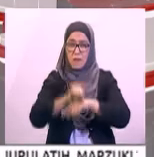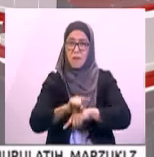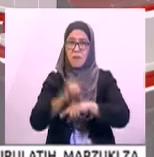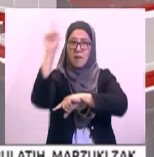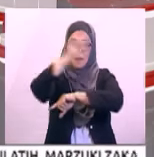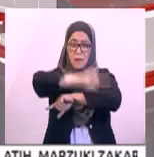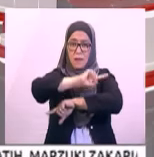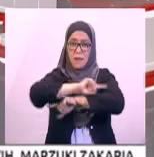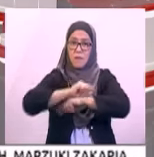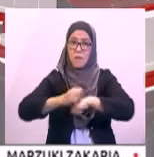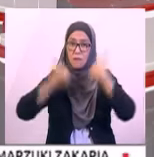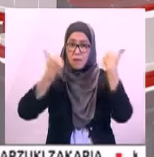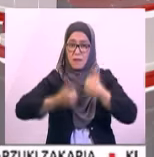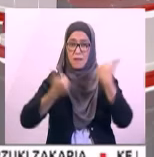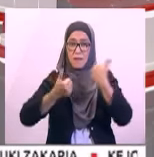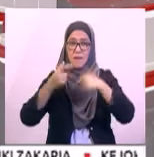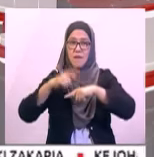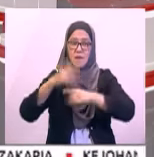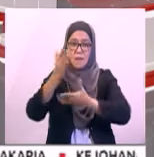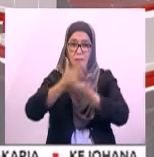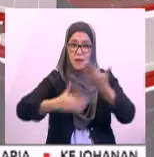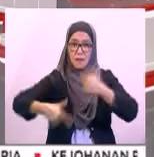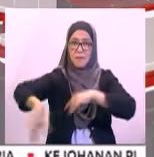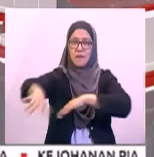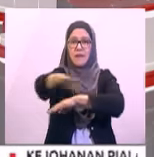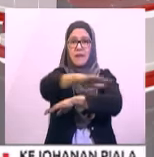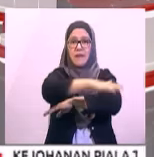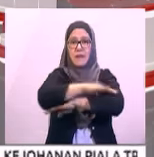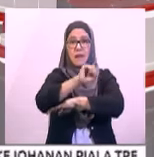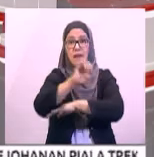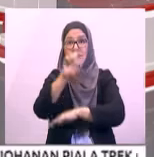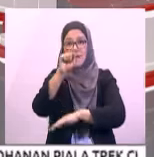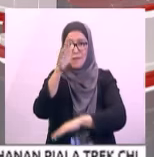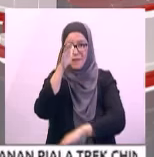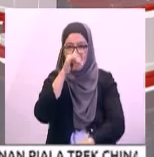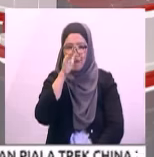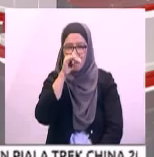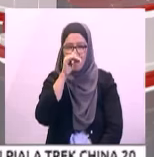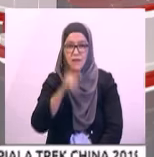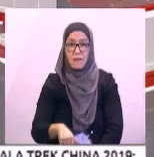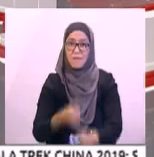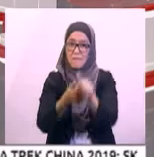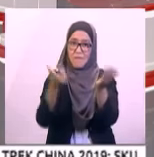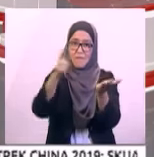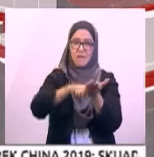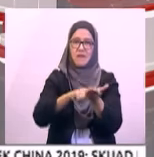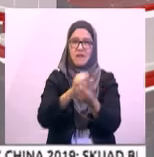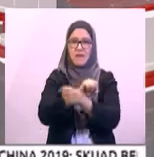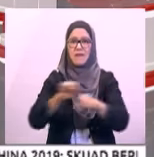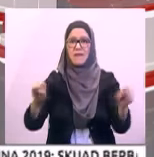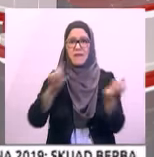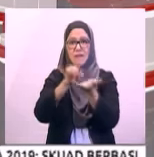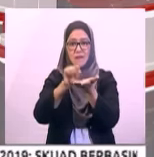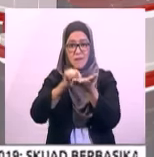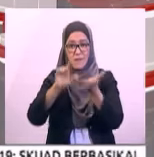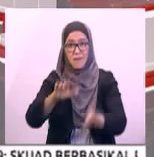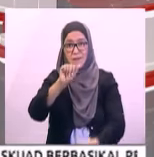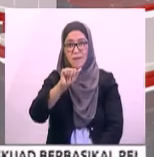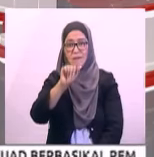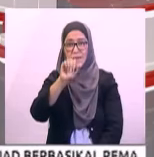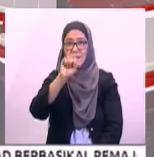Malin di kawasan perairan Selat Melaka. Kita ikuti laporan yang disediakan wartawan Muhammad Ashraf Ishak yang turut serta merasai